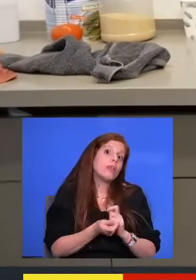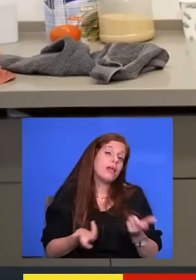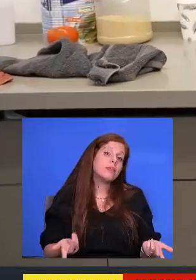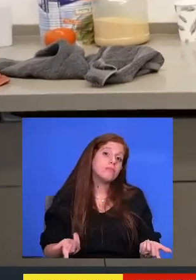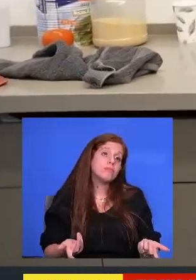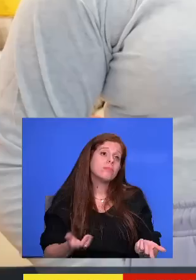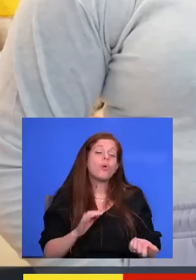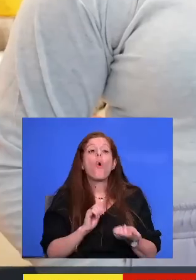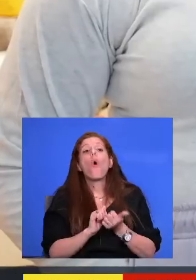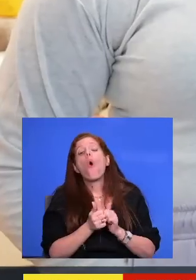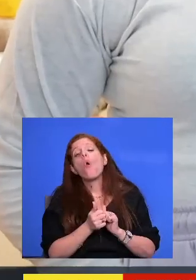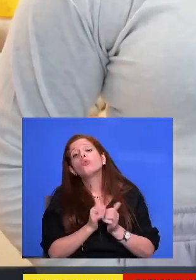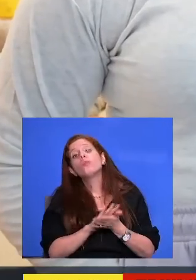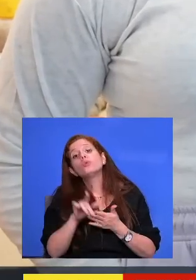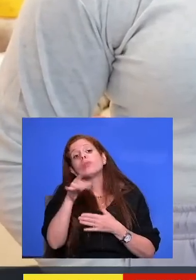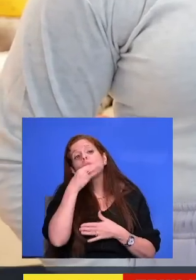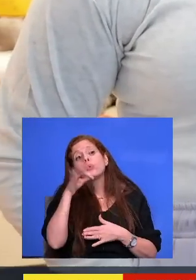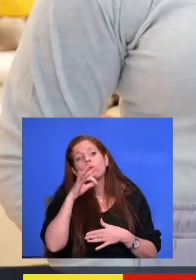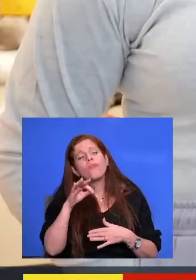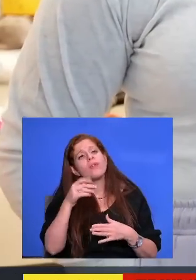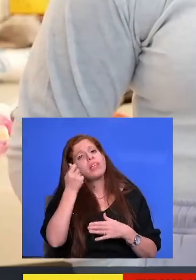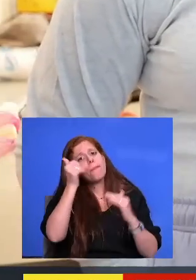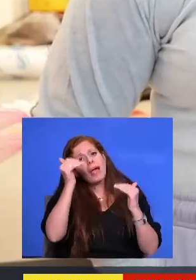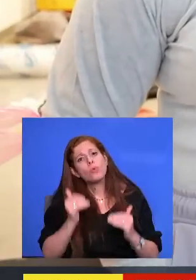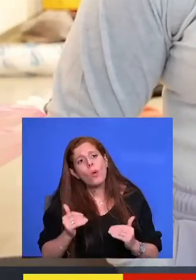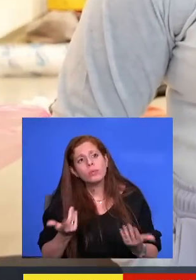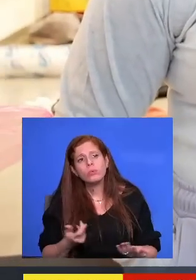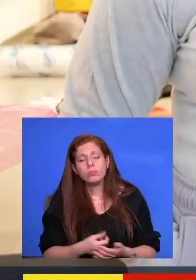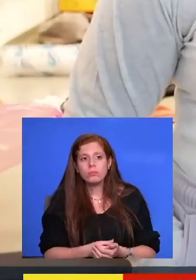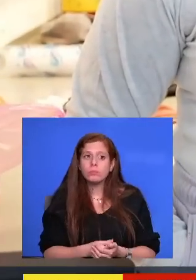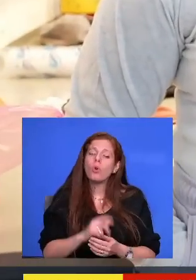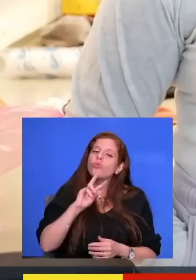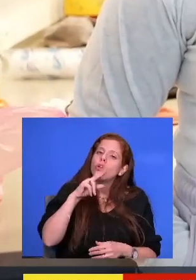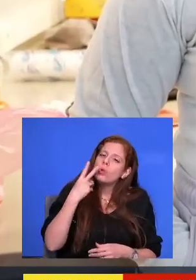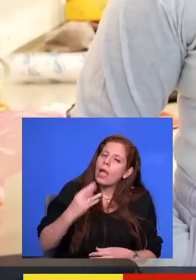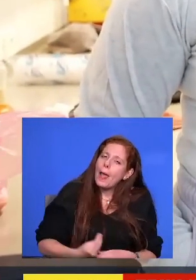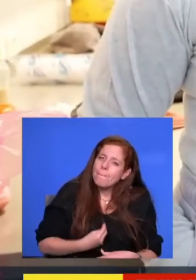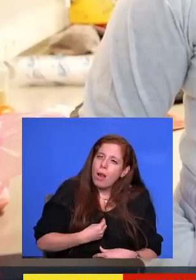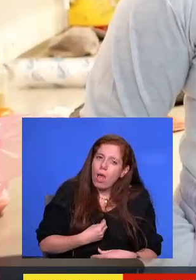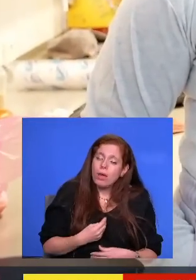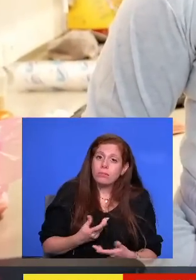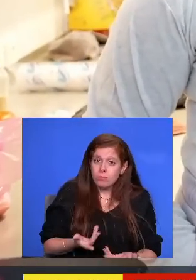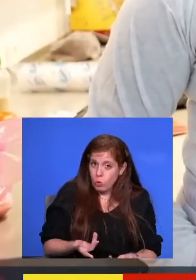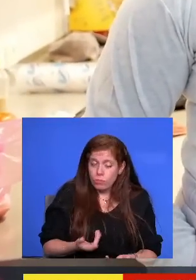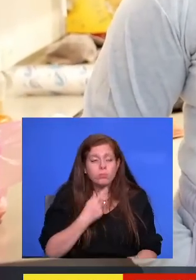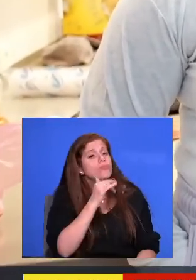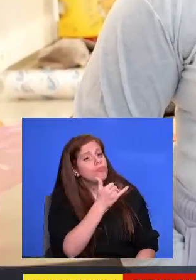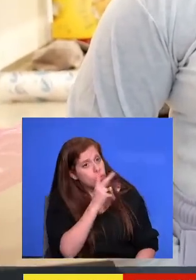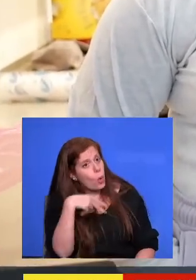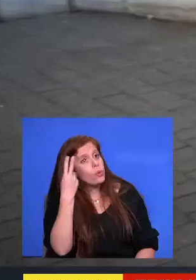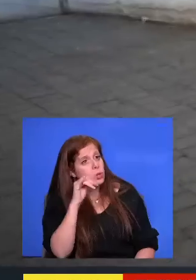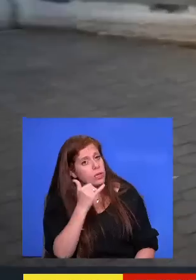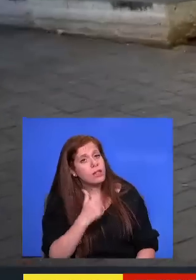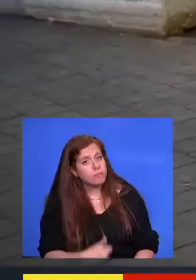או שהם פשוט תהיו יותר טובים והורידו את המחירים. או שיהיה יותר חמלה, יהיה יותר רחמים, לא? כן. יכול להיות, כן.